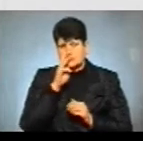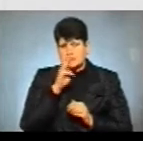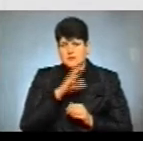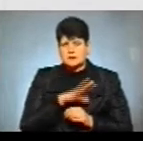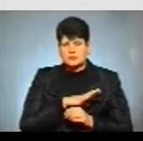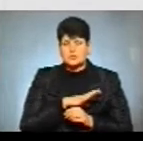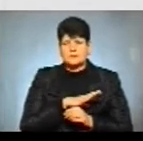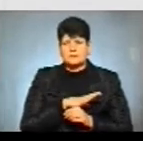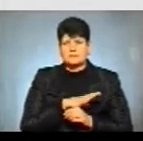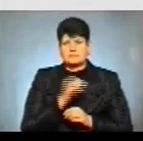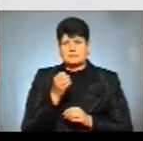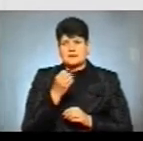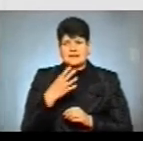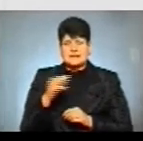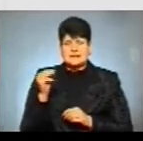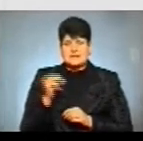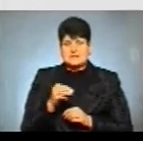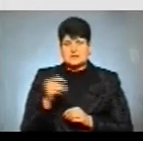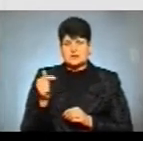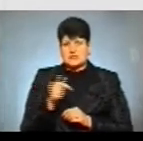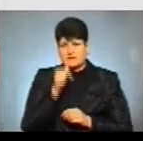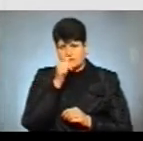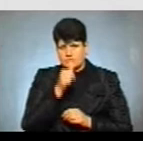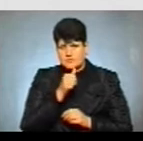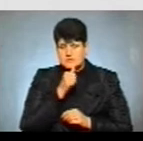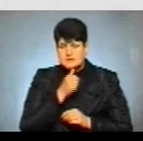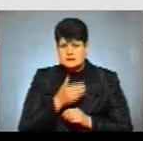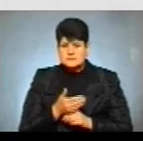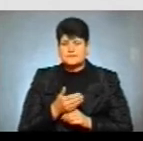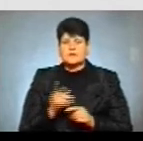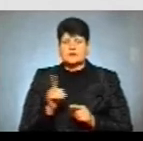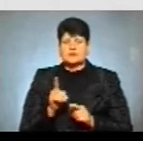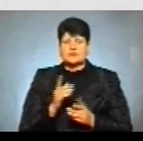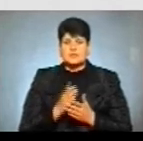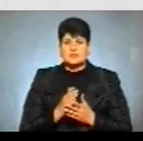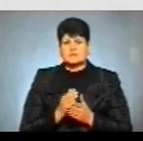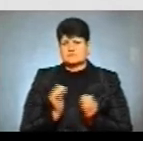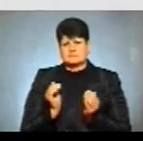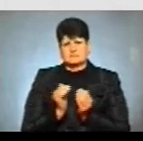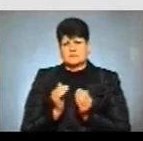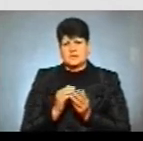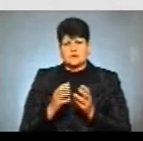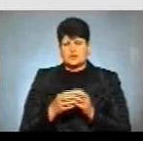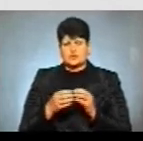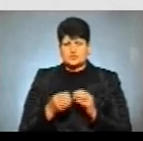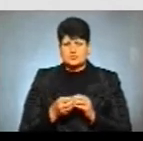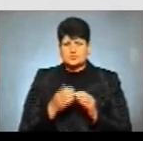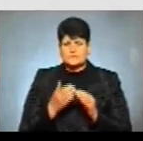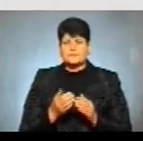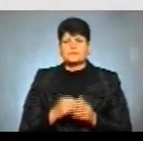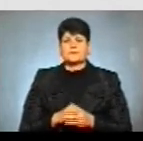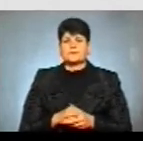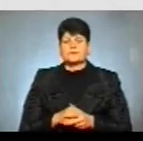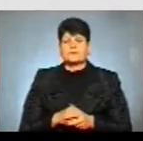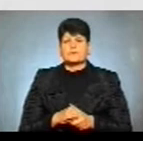становила близько 15 тисяч гривень на місяць, що є досить невеликою сумою для чиновника такого